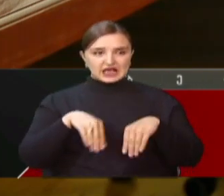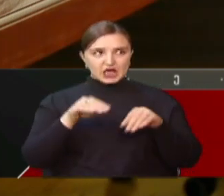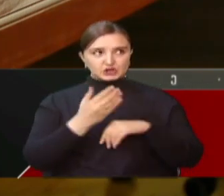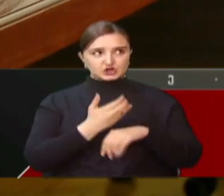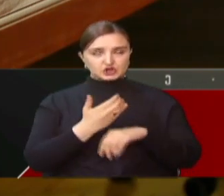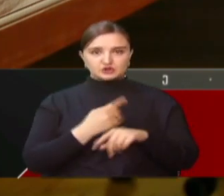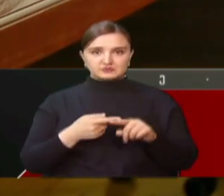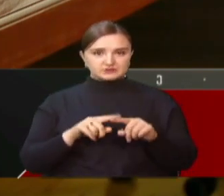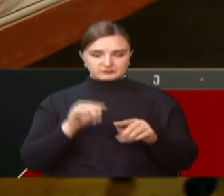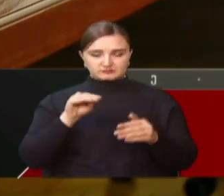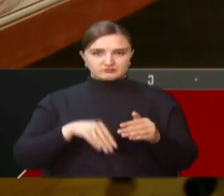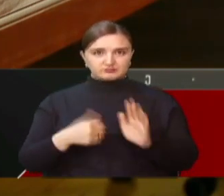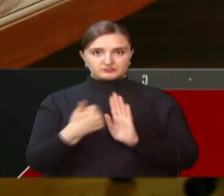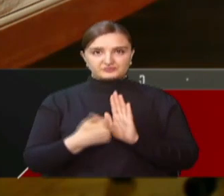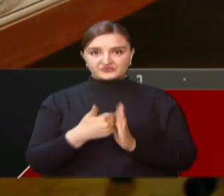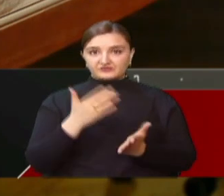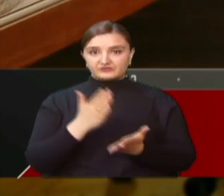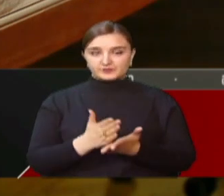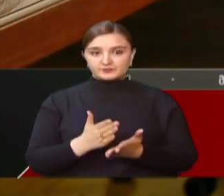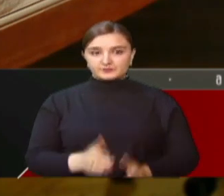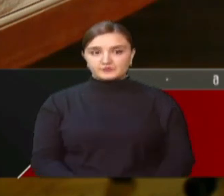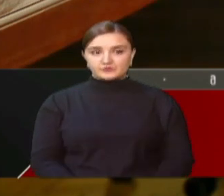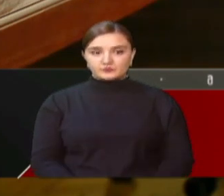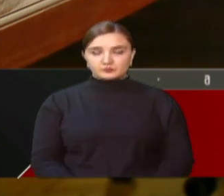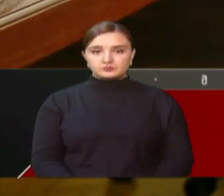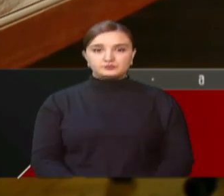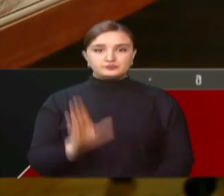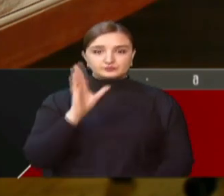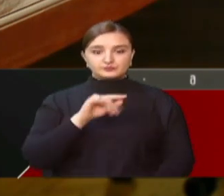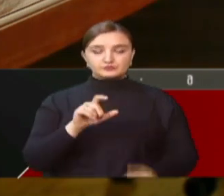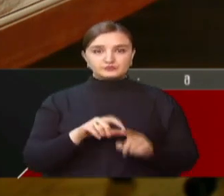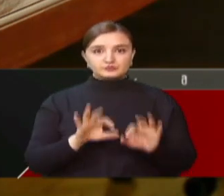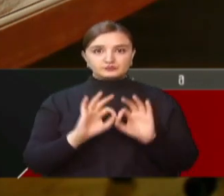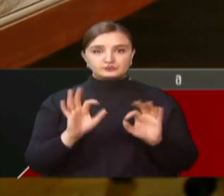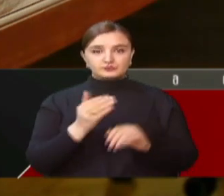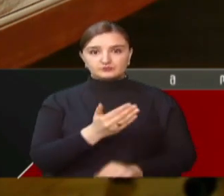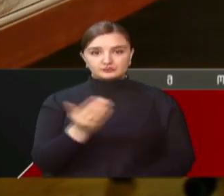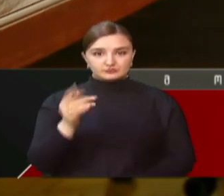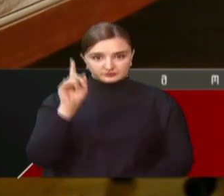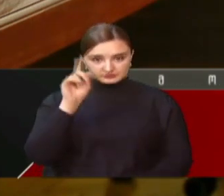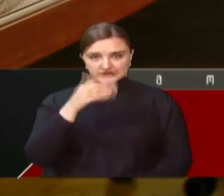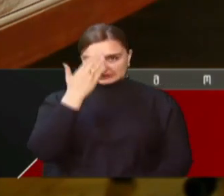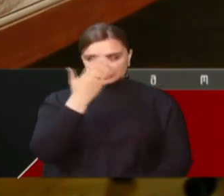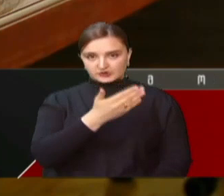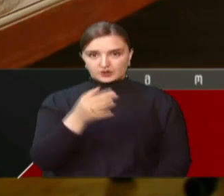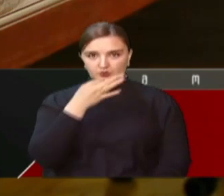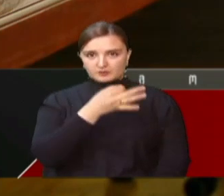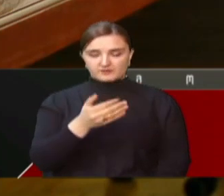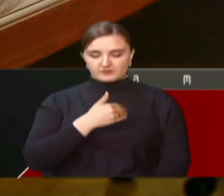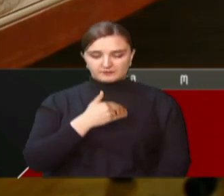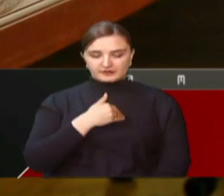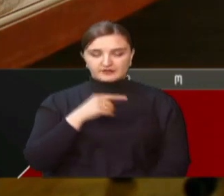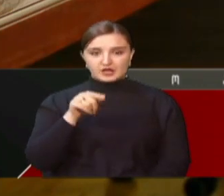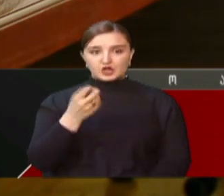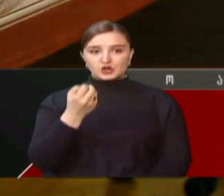სრულიად საპირისპიროს. Და მეტიც, როდესაც ასეთი განცხადებები კეთდება, თქვენ იცით და საზოგადოების გასაგონად მინდა ვთქვა,